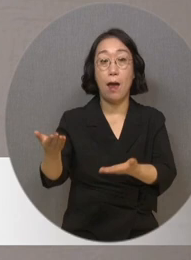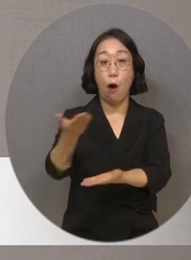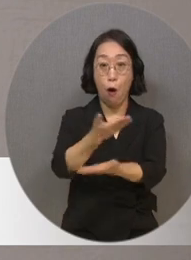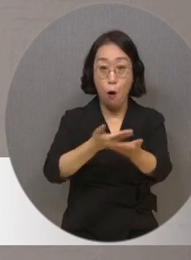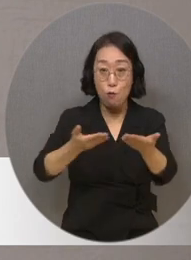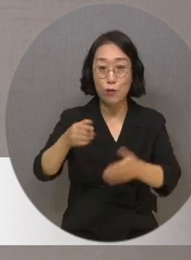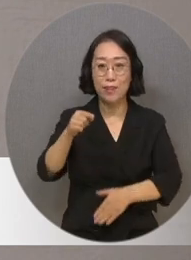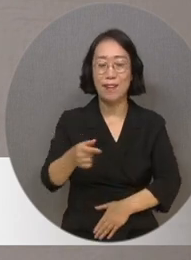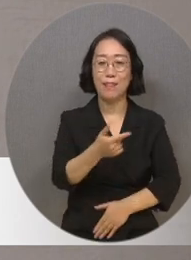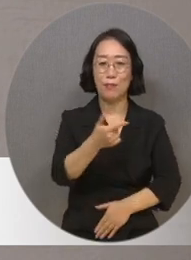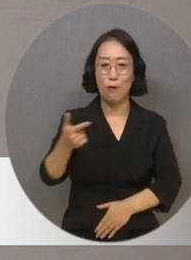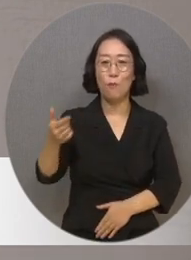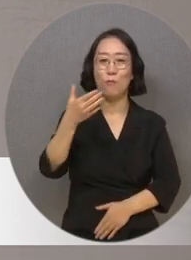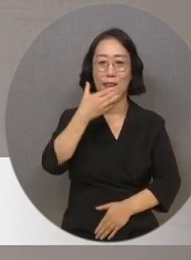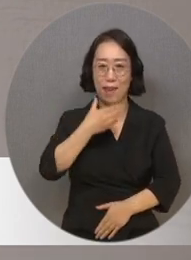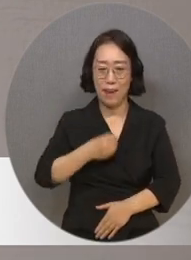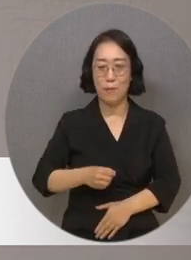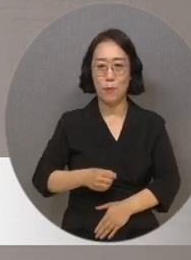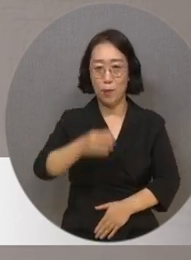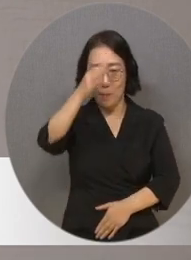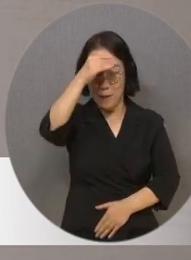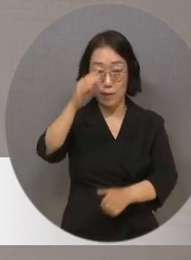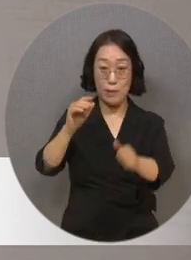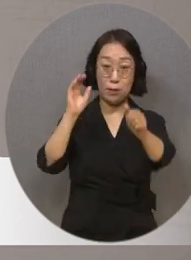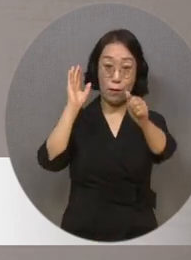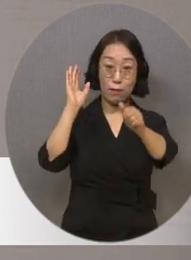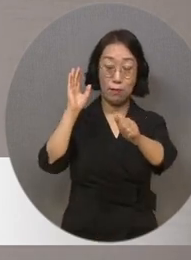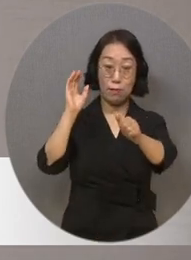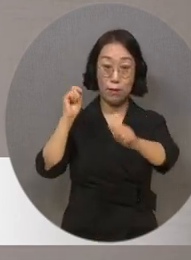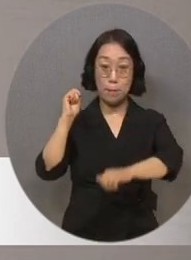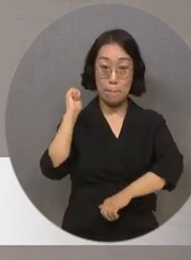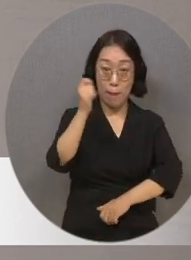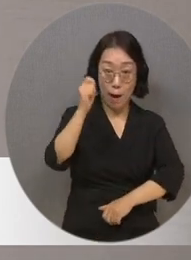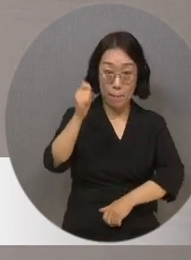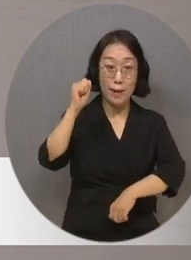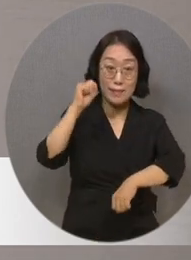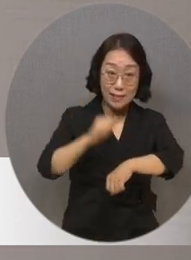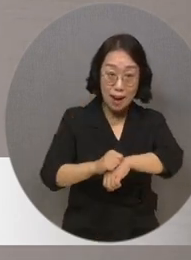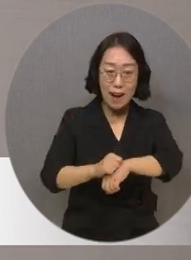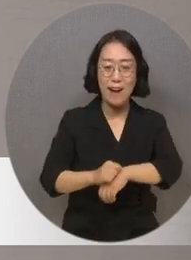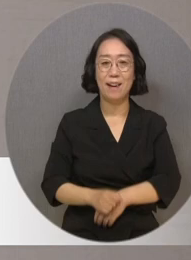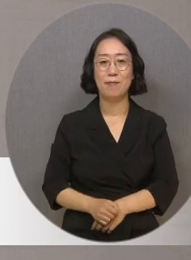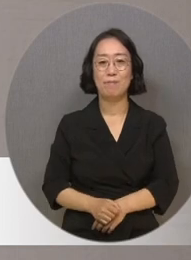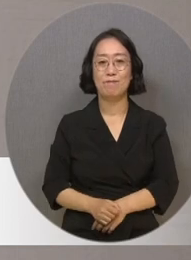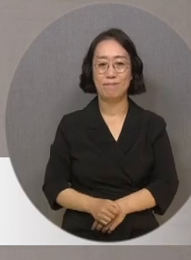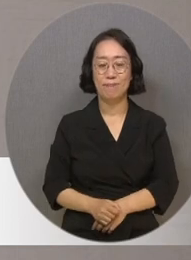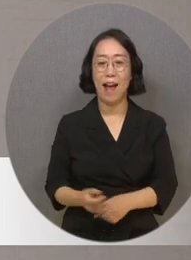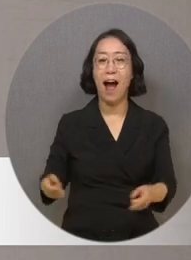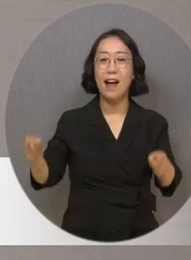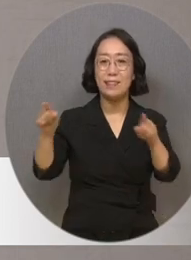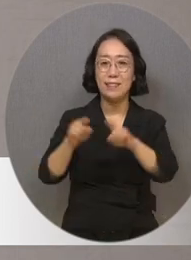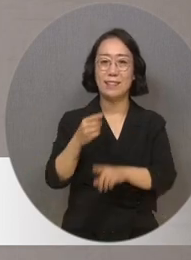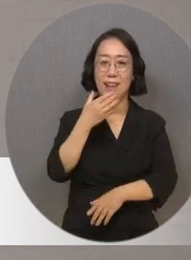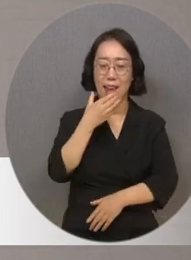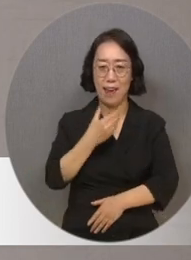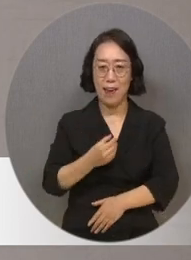행복한 의미인 것 같습니다. 배드민턴을 너무 잘하면 같이